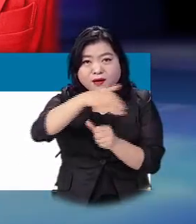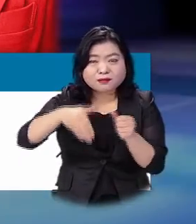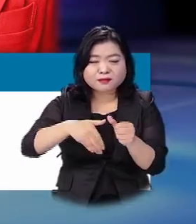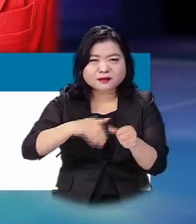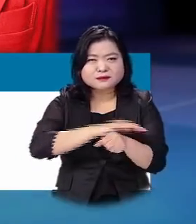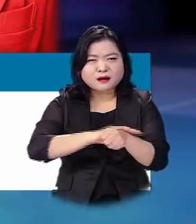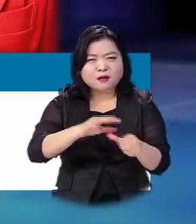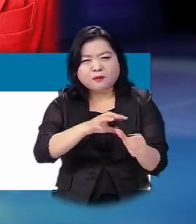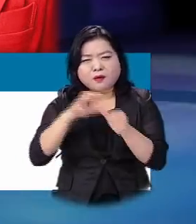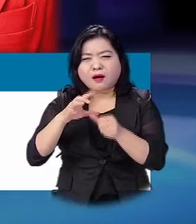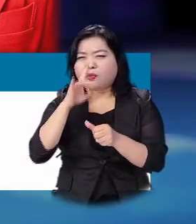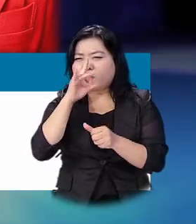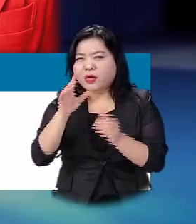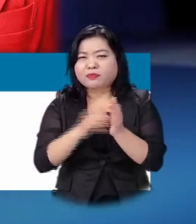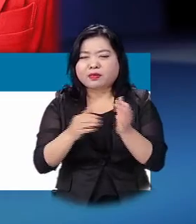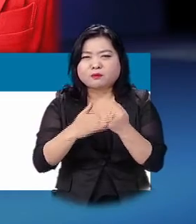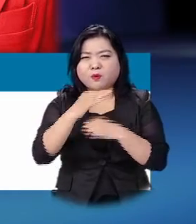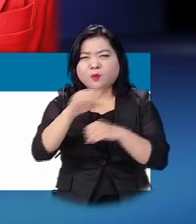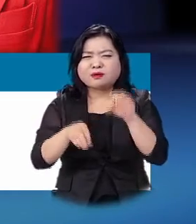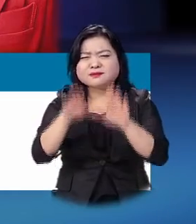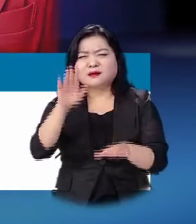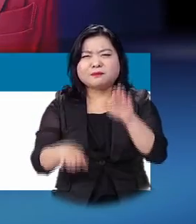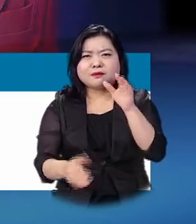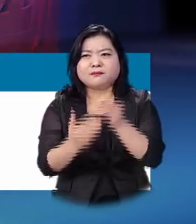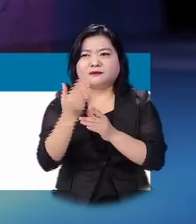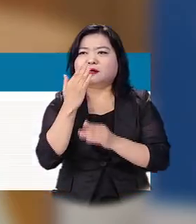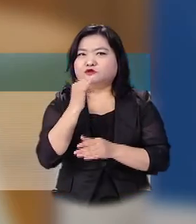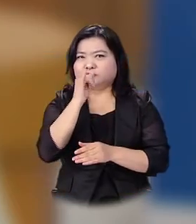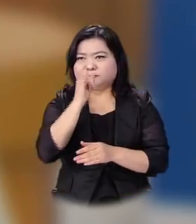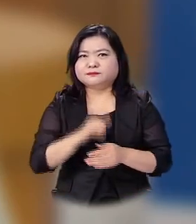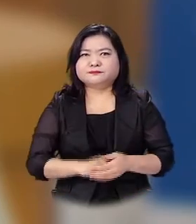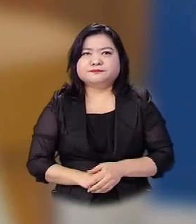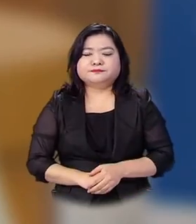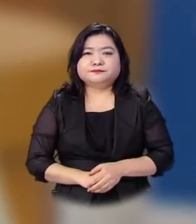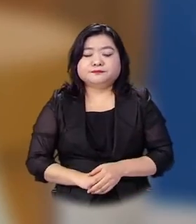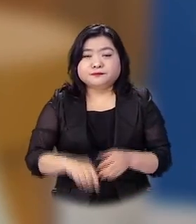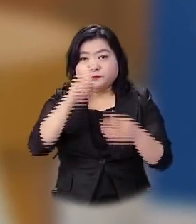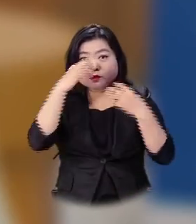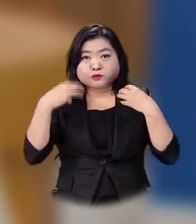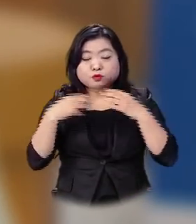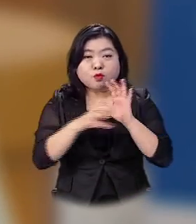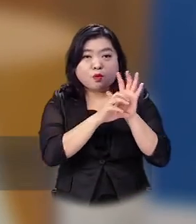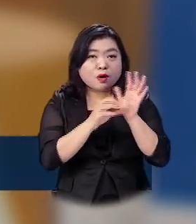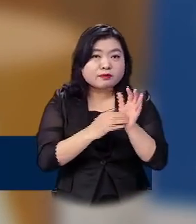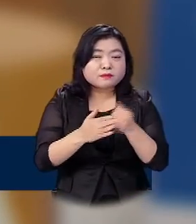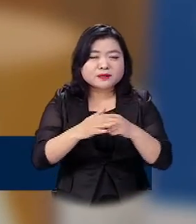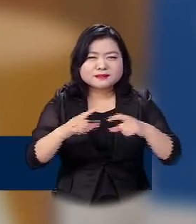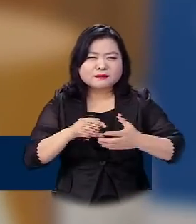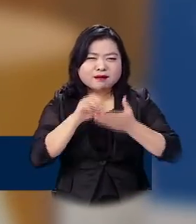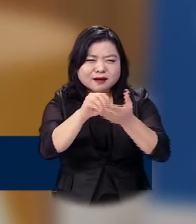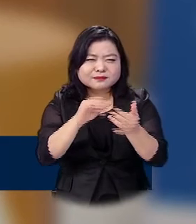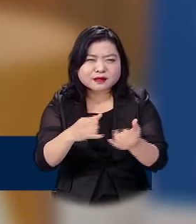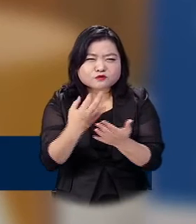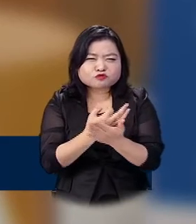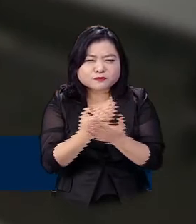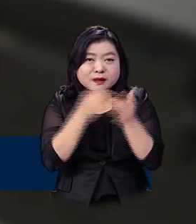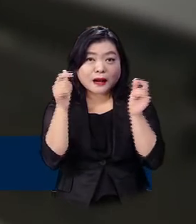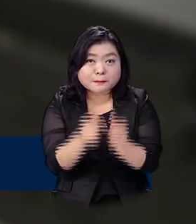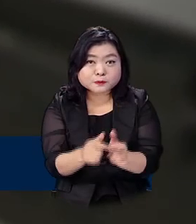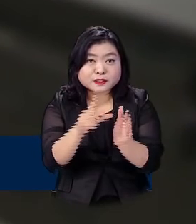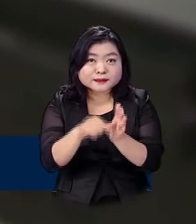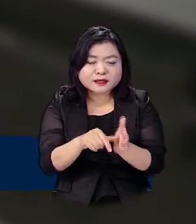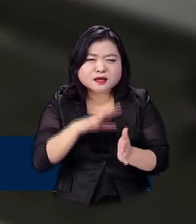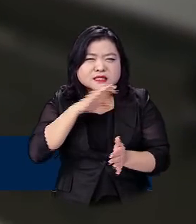않아 역차별이 발생할 수 있다는 것입니다. 정부는 코로나로 지역 가입자들의 매출이 감소했을 경우